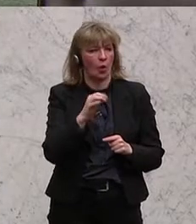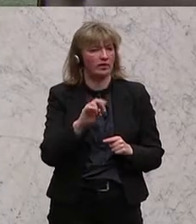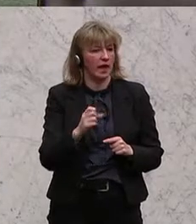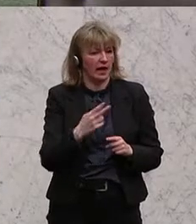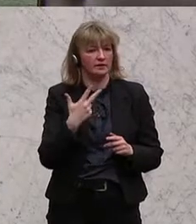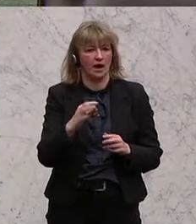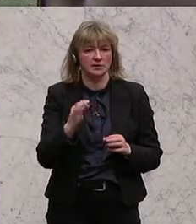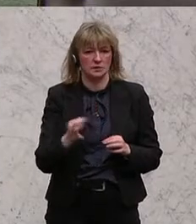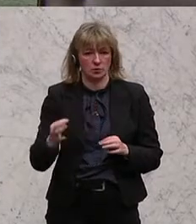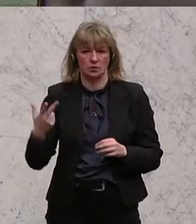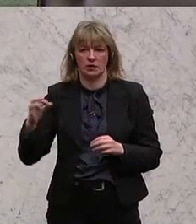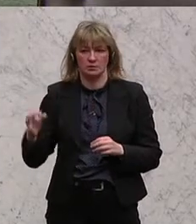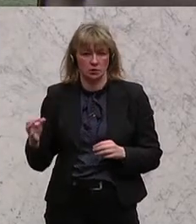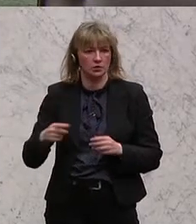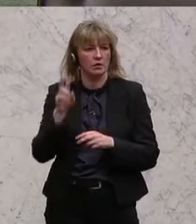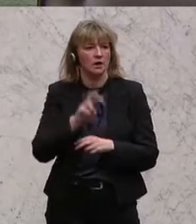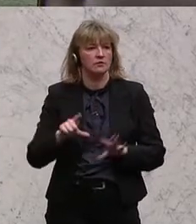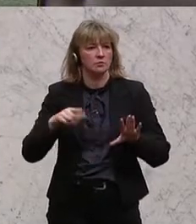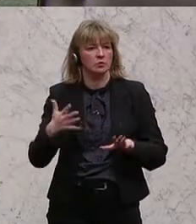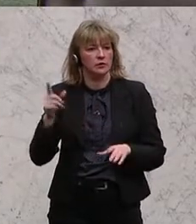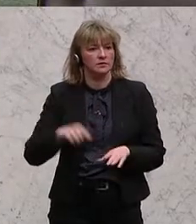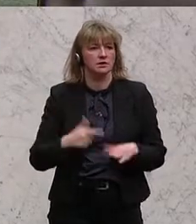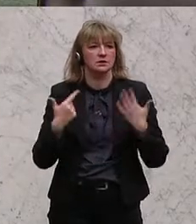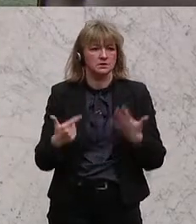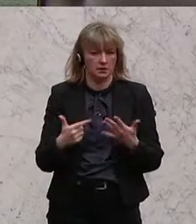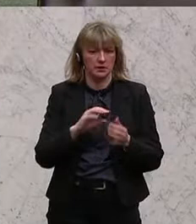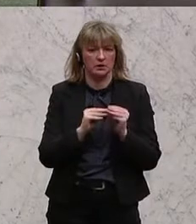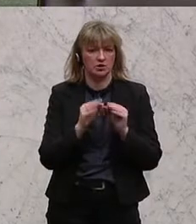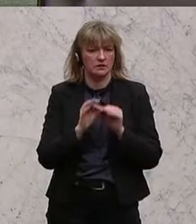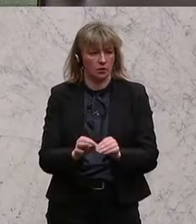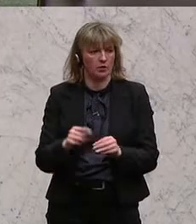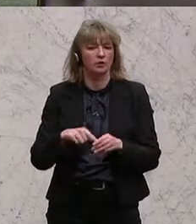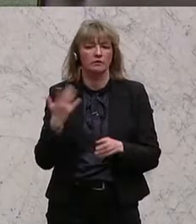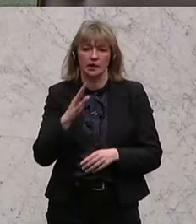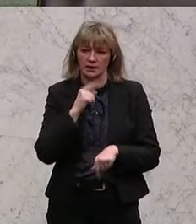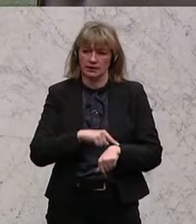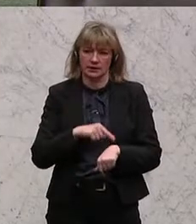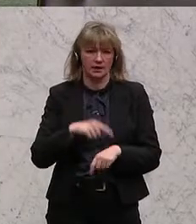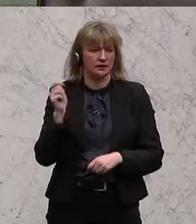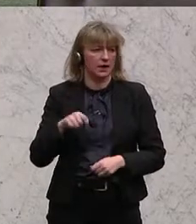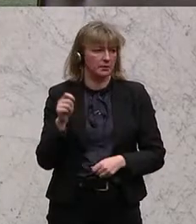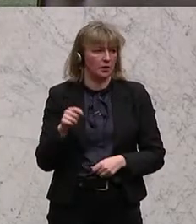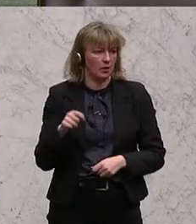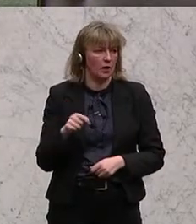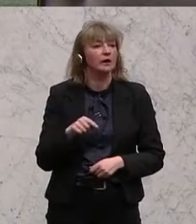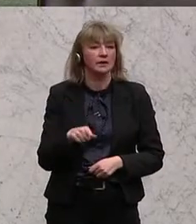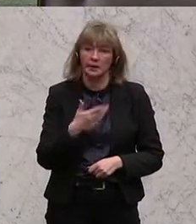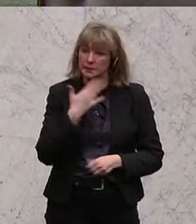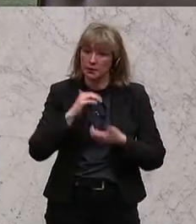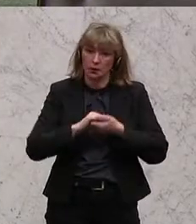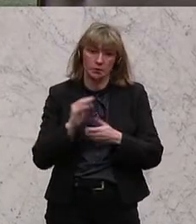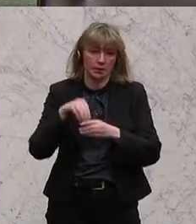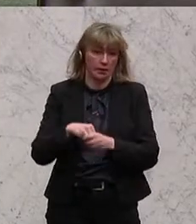Minuten. Gemäß § 57 Absatz 7 der Geschäftsordnung beträgt die Redezeit von Abgeordneten, die keinem